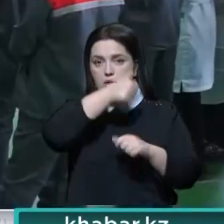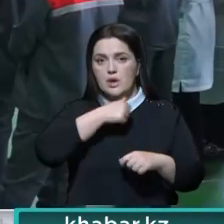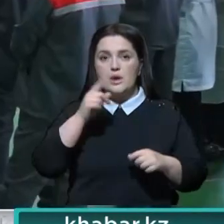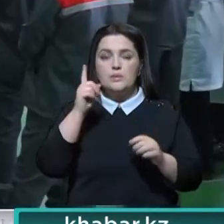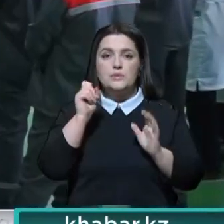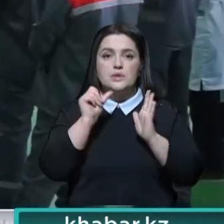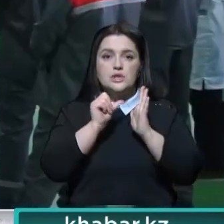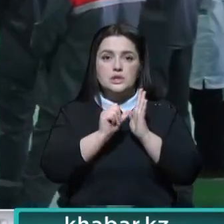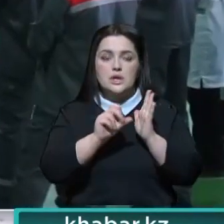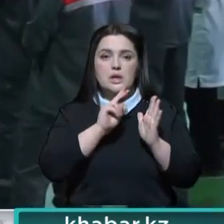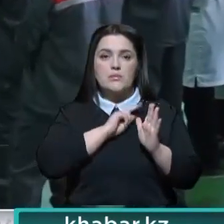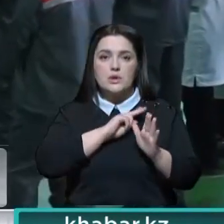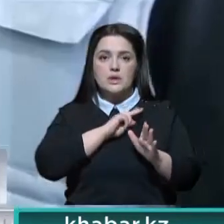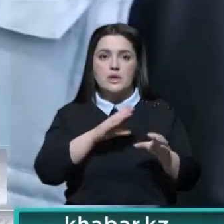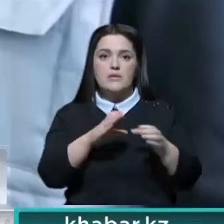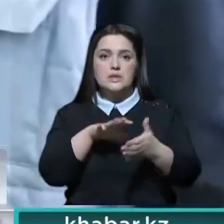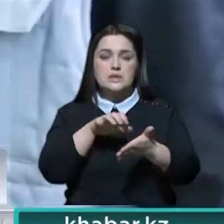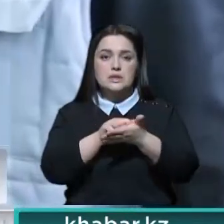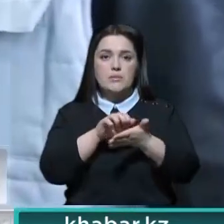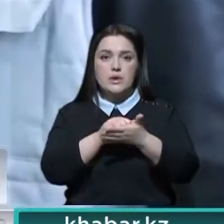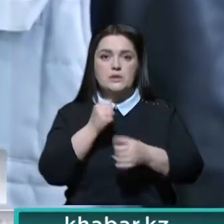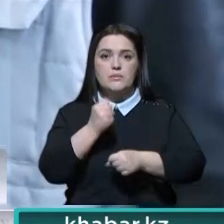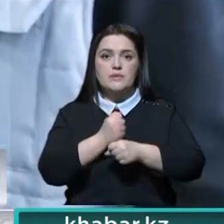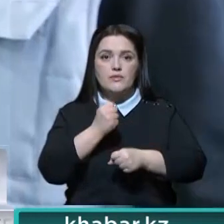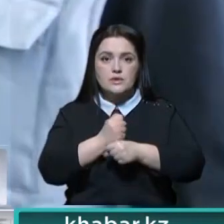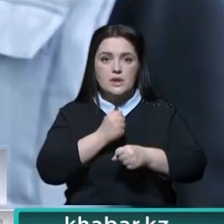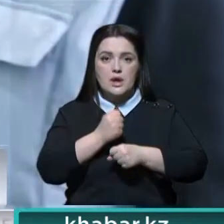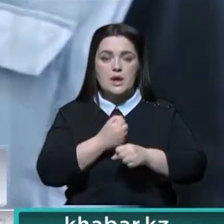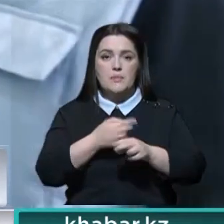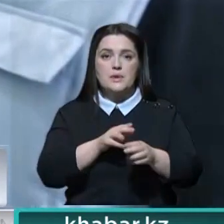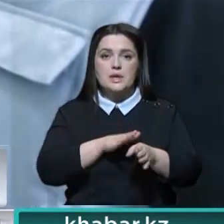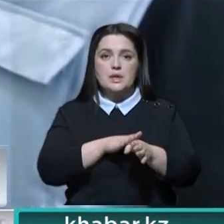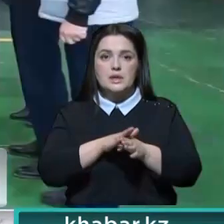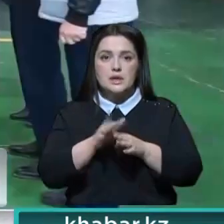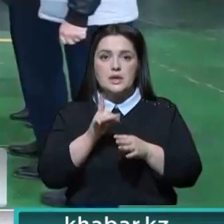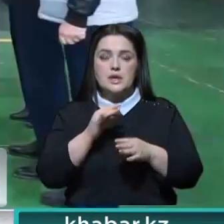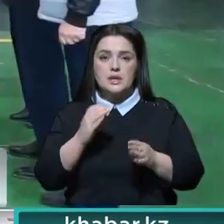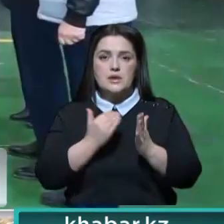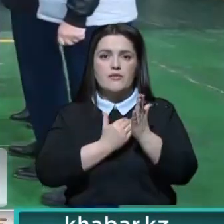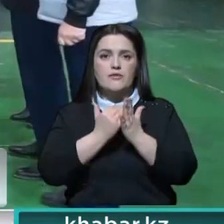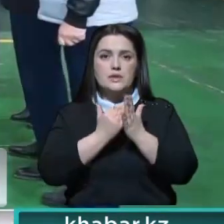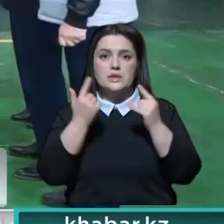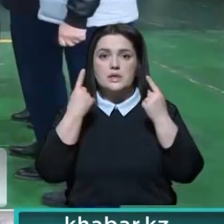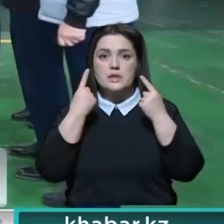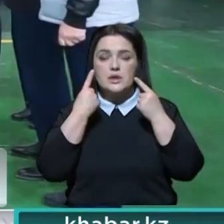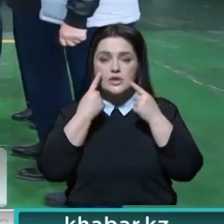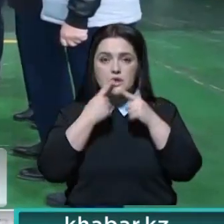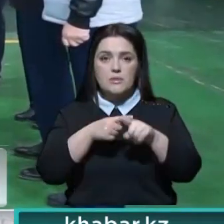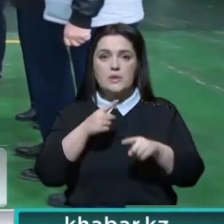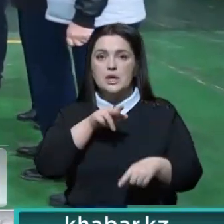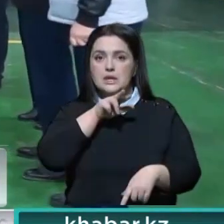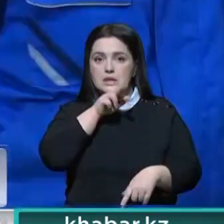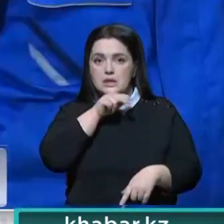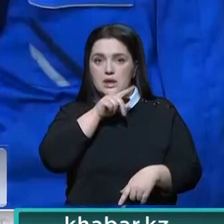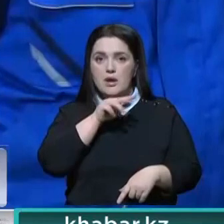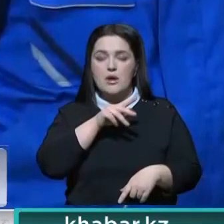году. Больше 160 работников товарищества занимаются производством, переработкой и реализацией риса. Высокотехнологичное